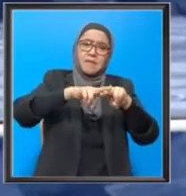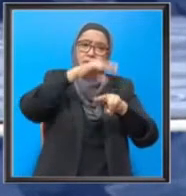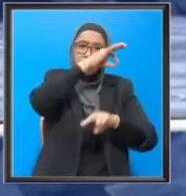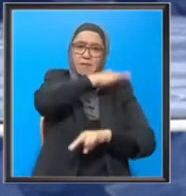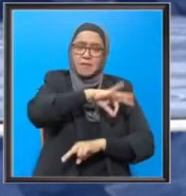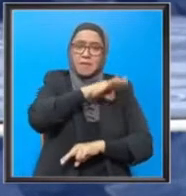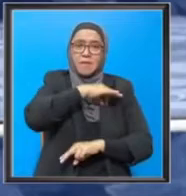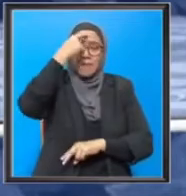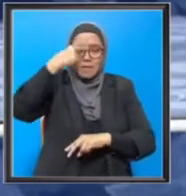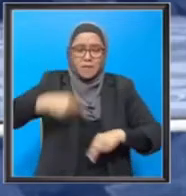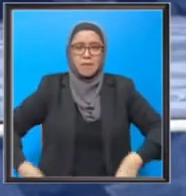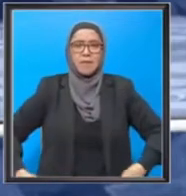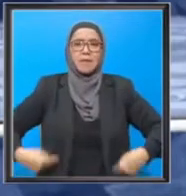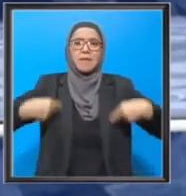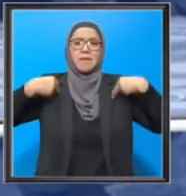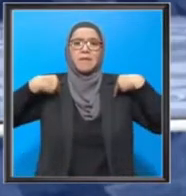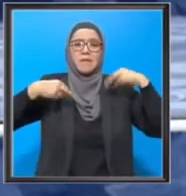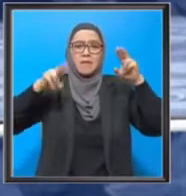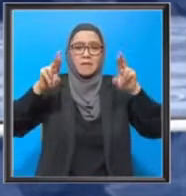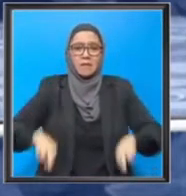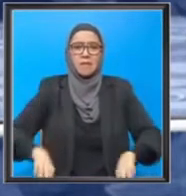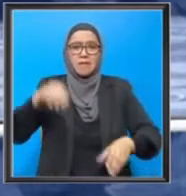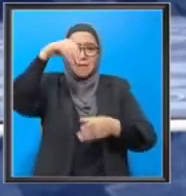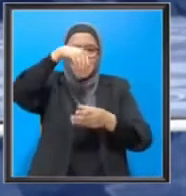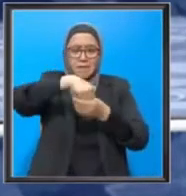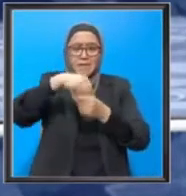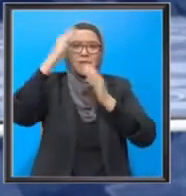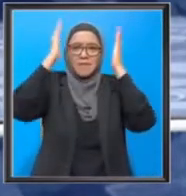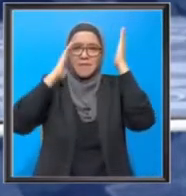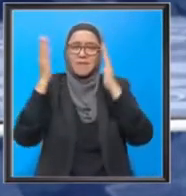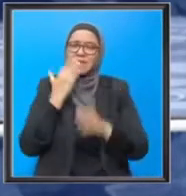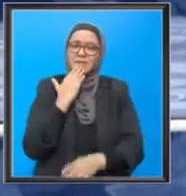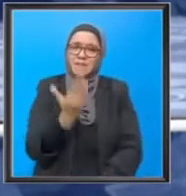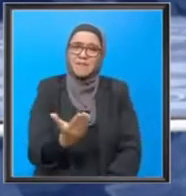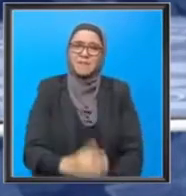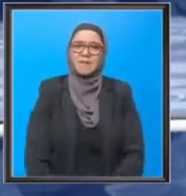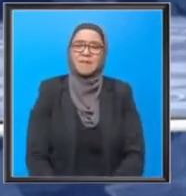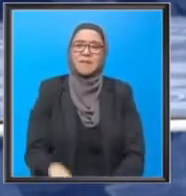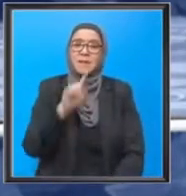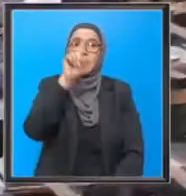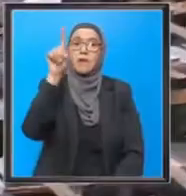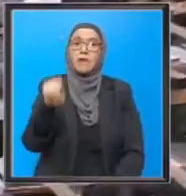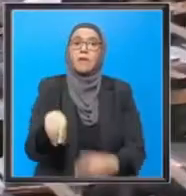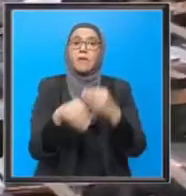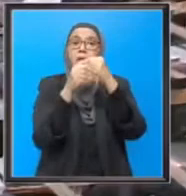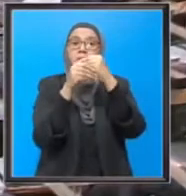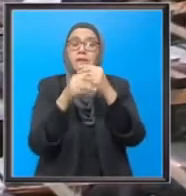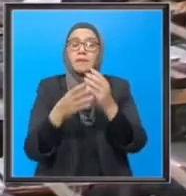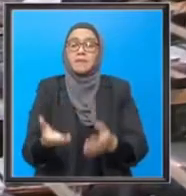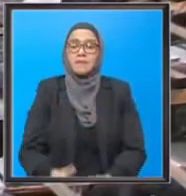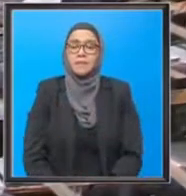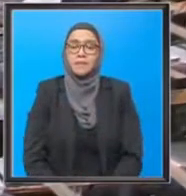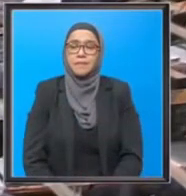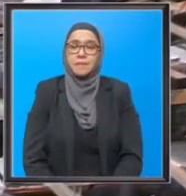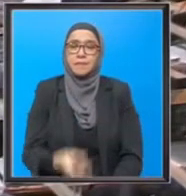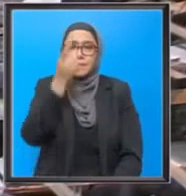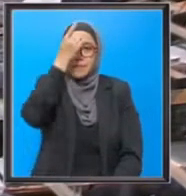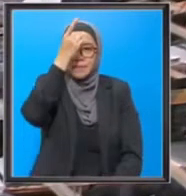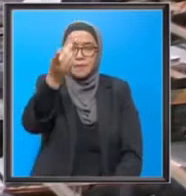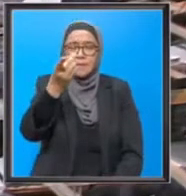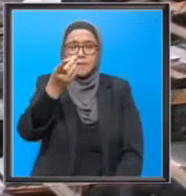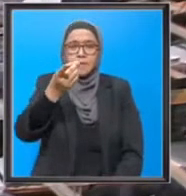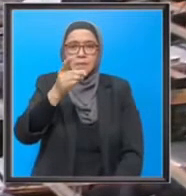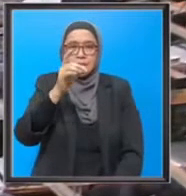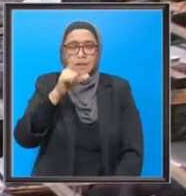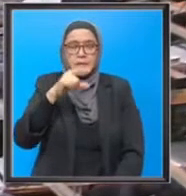kehidupan rakyat di negara ini Makasih Sayang tambahan Ya udah tuh Spike